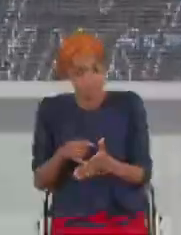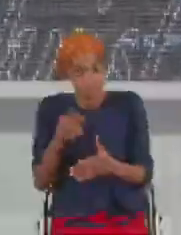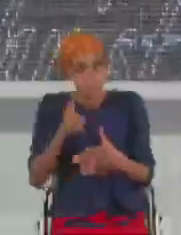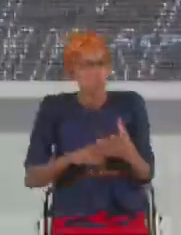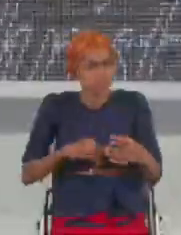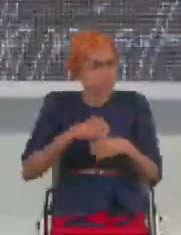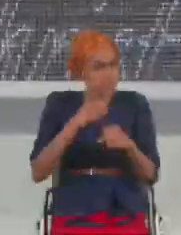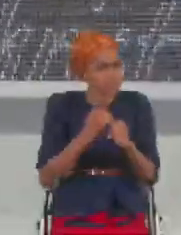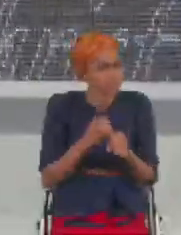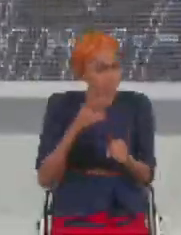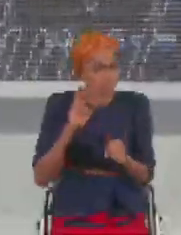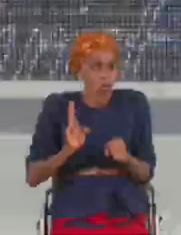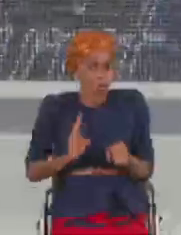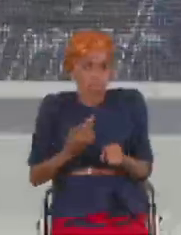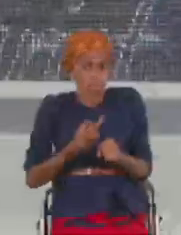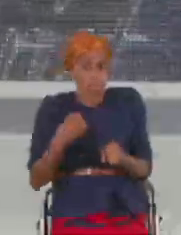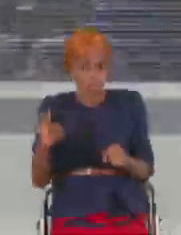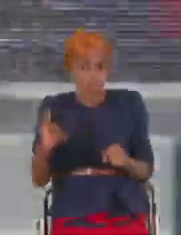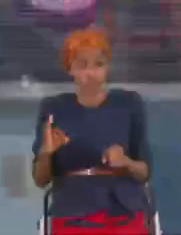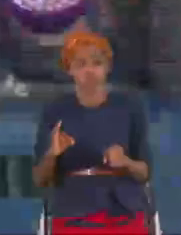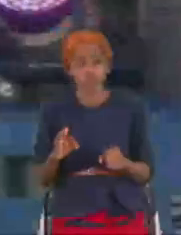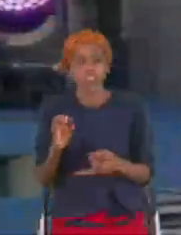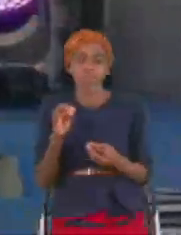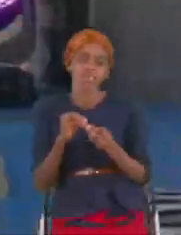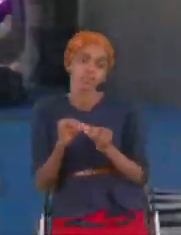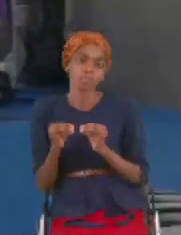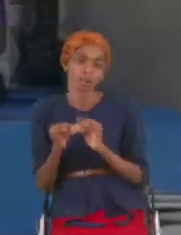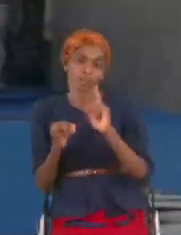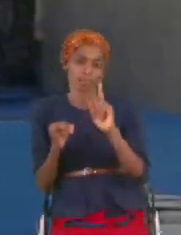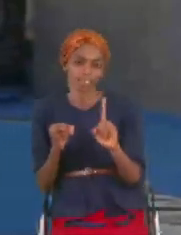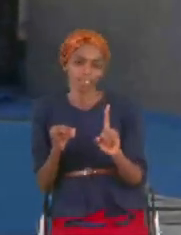qu'est-ce qu'il fait de nom premièrement